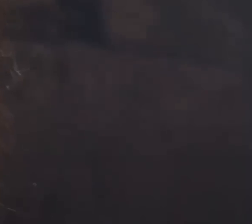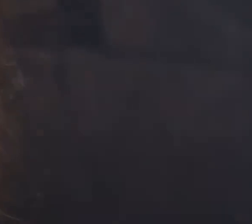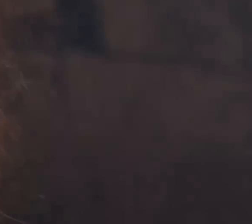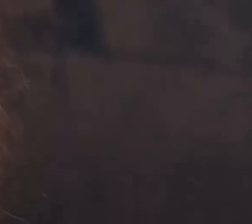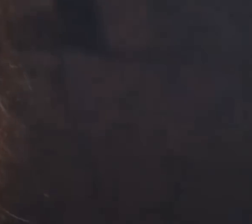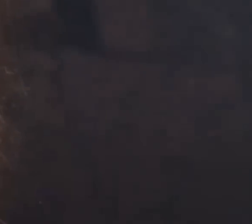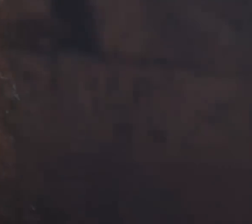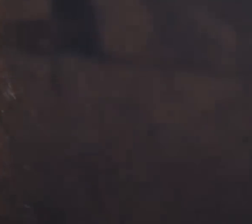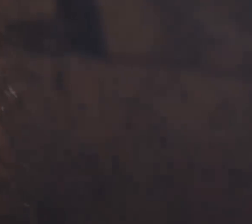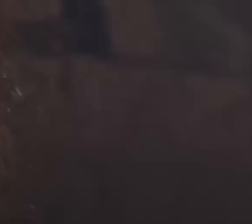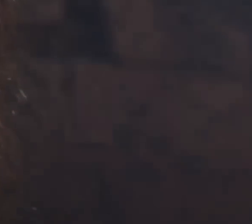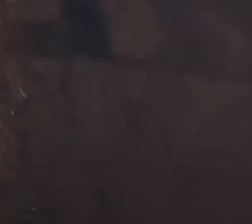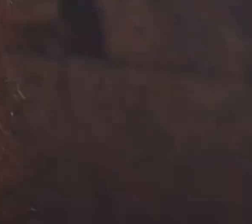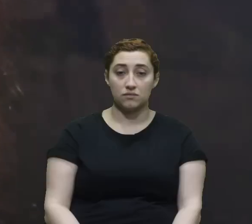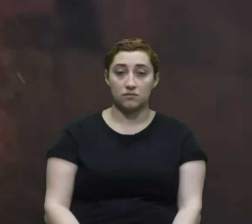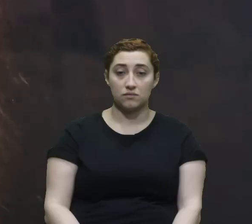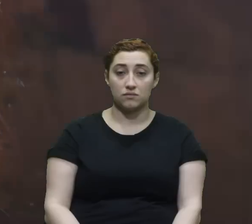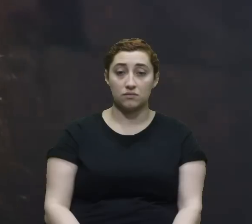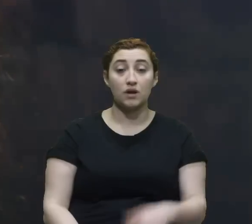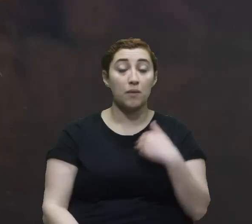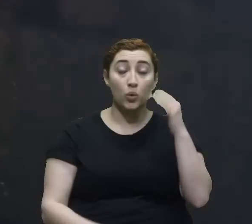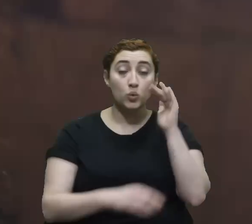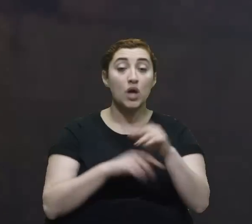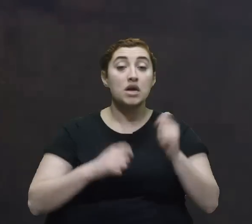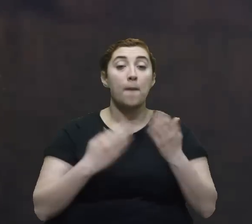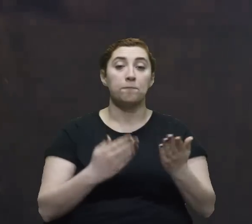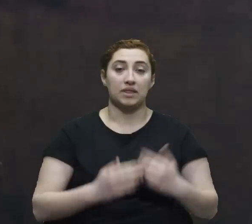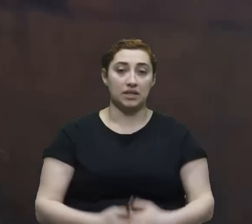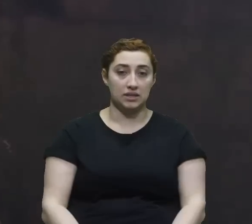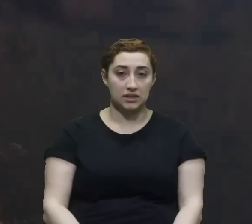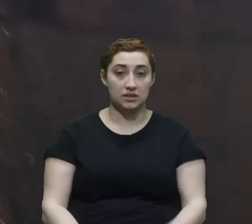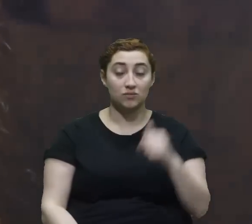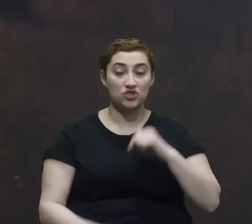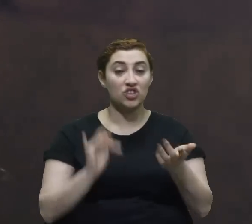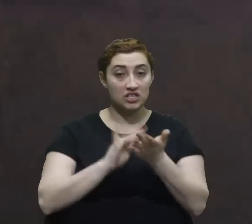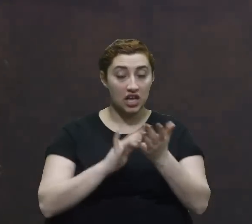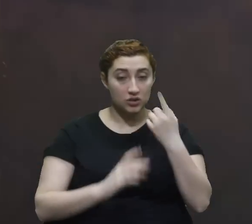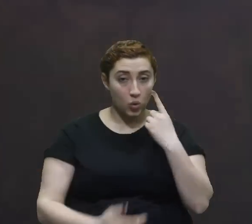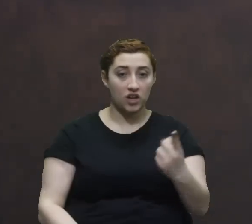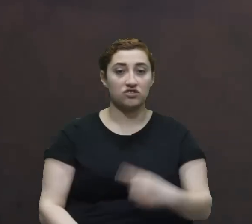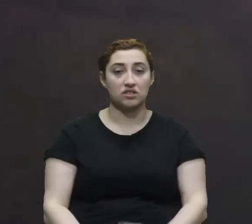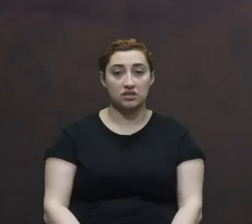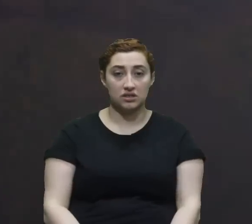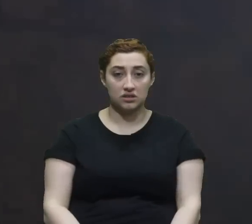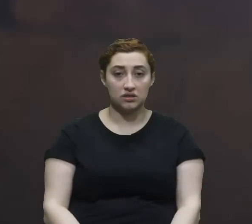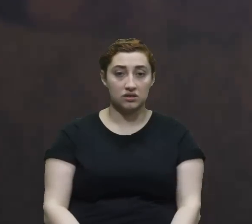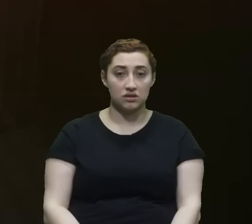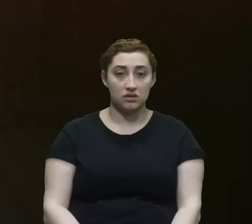Harap hücresinde bakışları öfkeyle dolmuş. Bana tuzak kurdunuz. Bunun hesabını vereceksiniz.